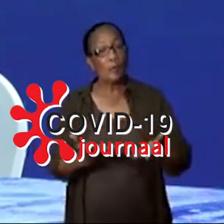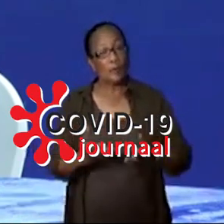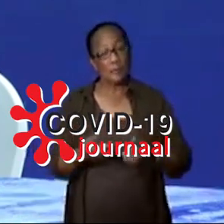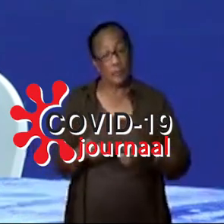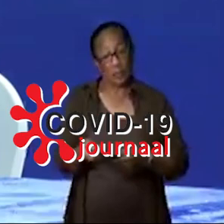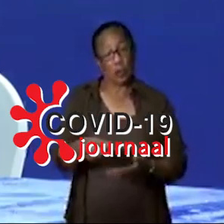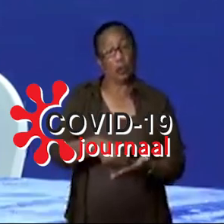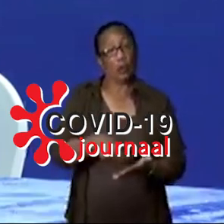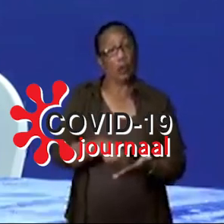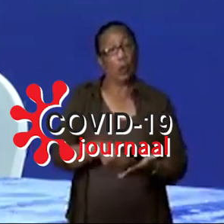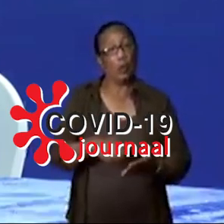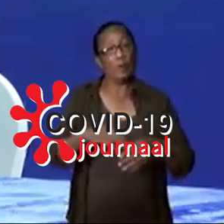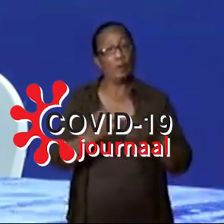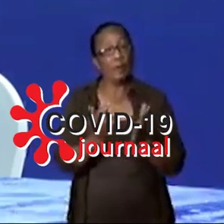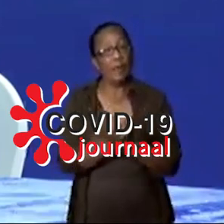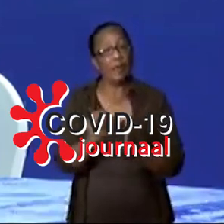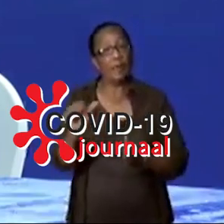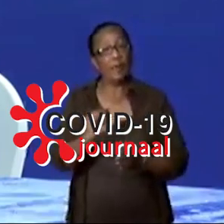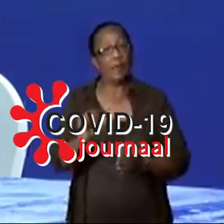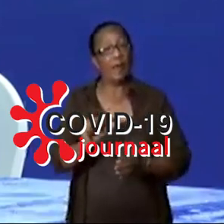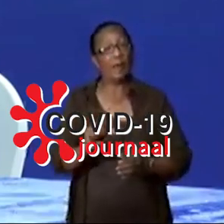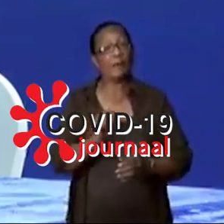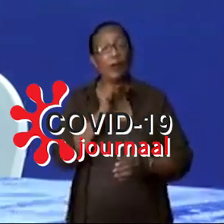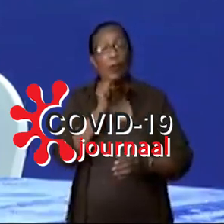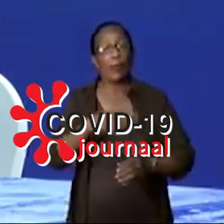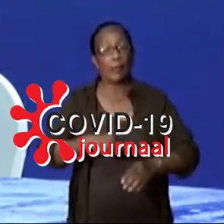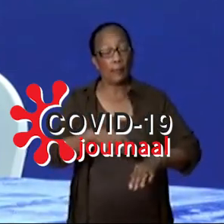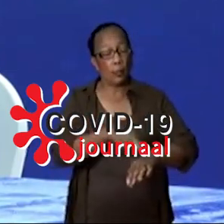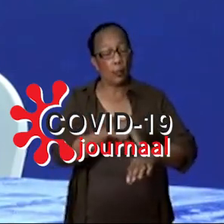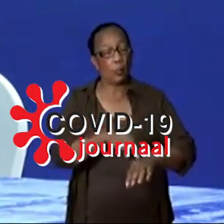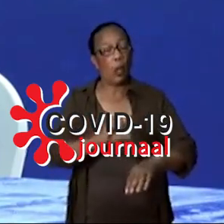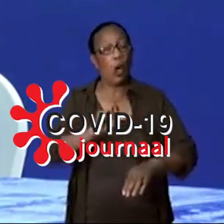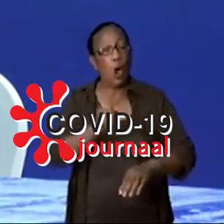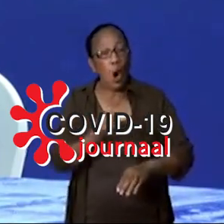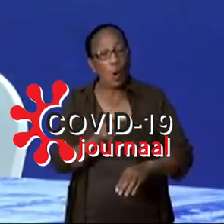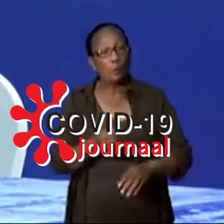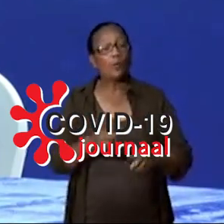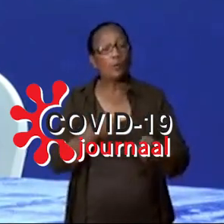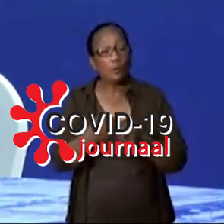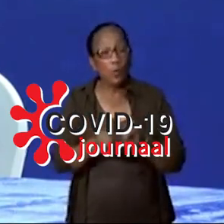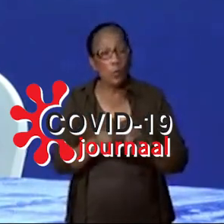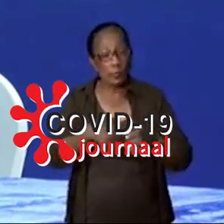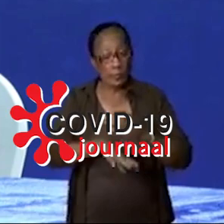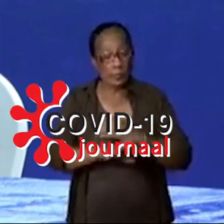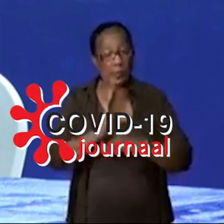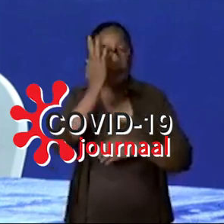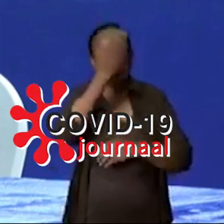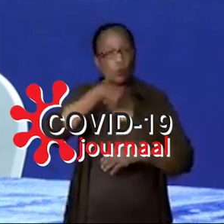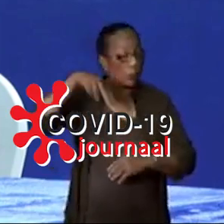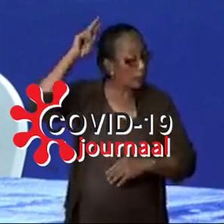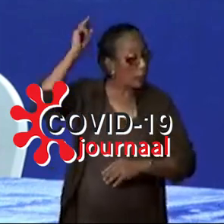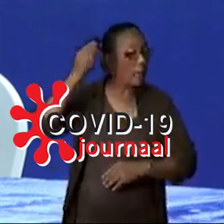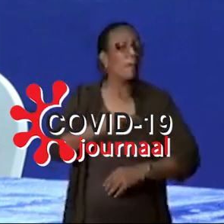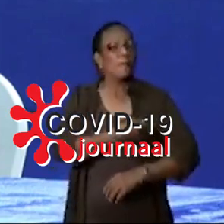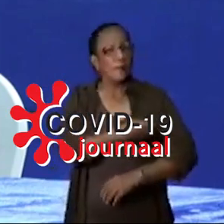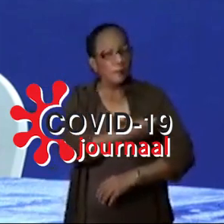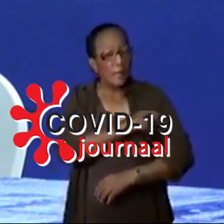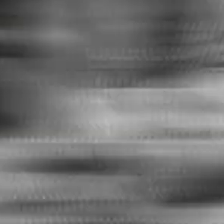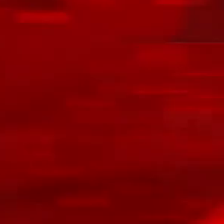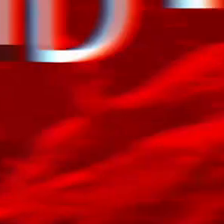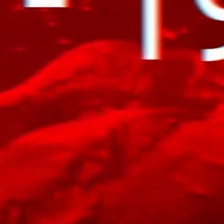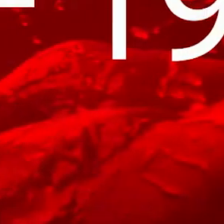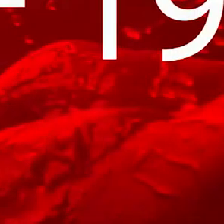van consumables en allerlei andere zaken die nodig zijn om te zorgen dat we hier in Suriname met vaccineren kunnen beginnen.